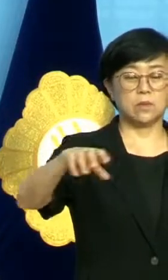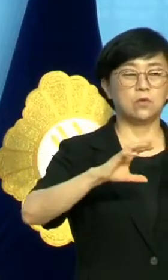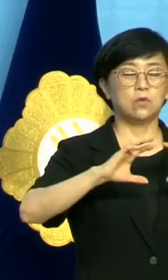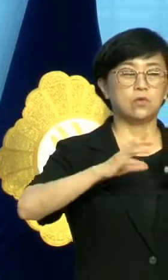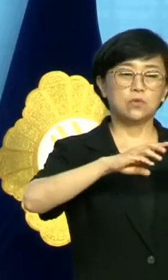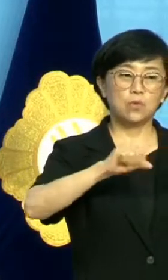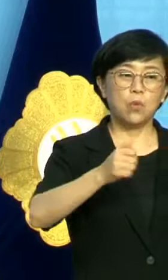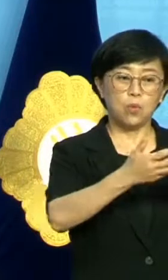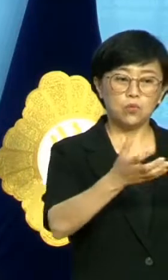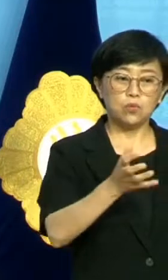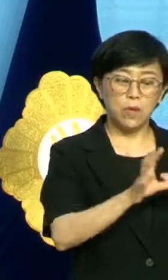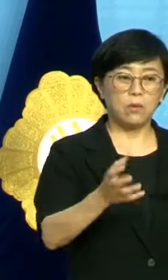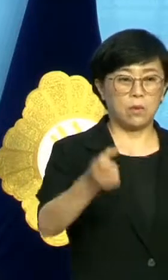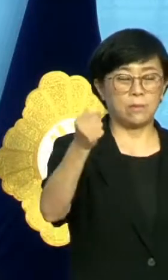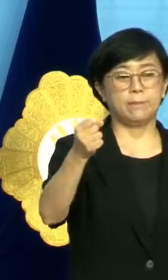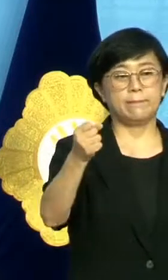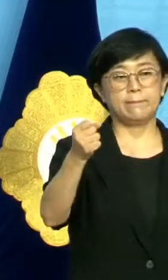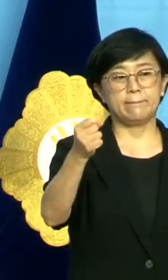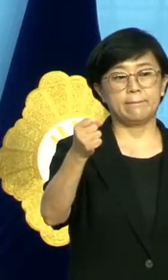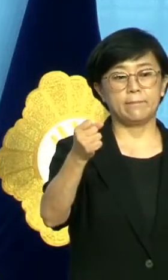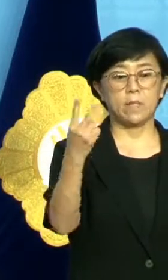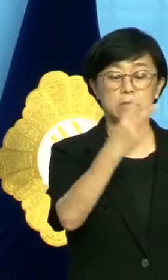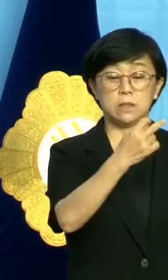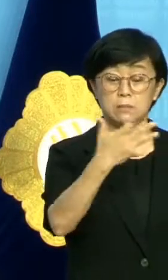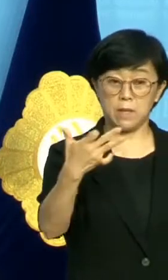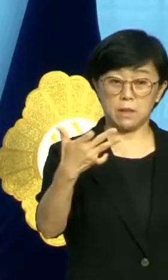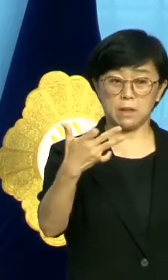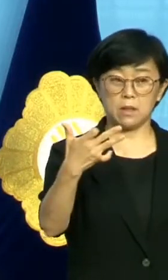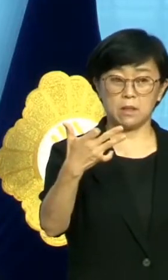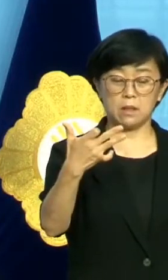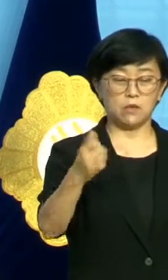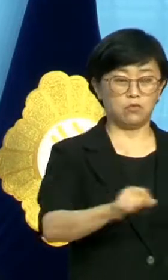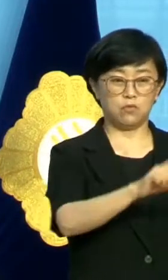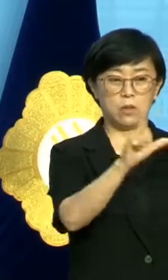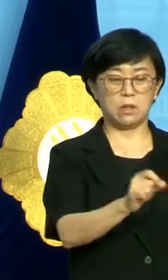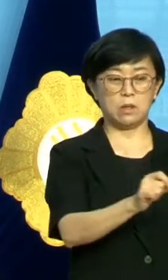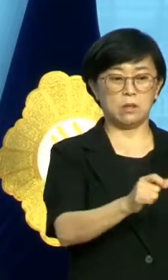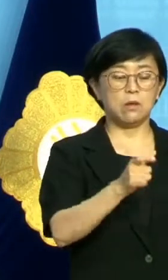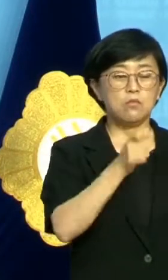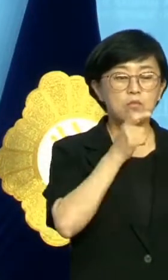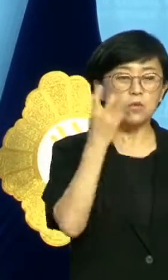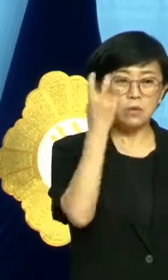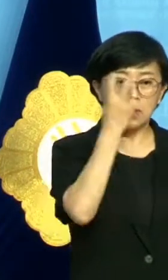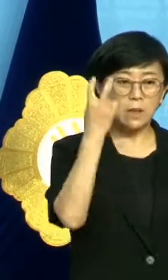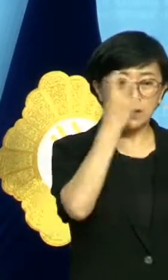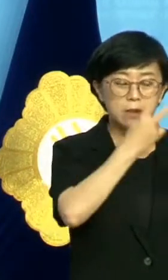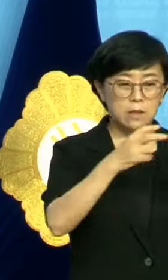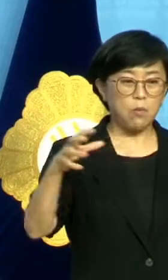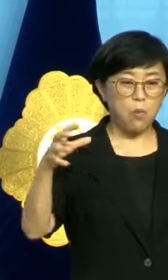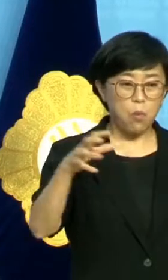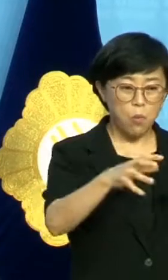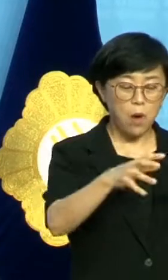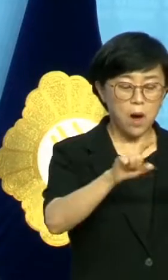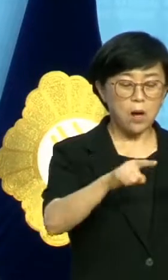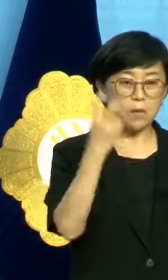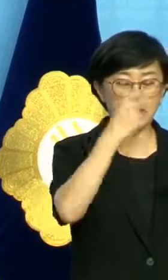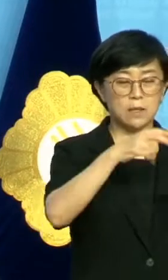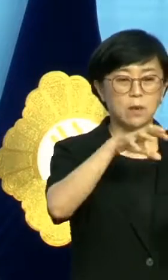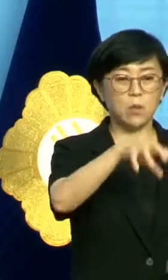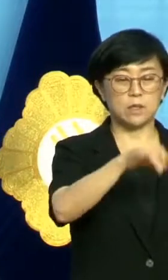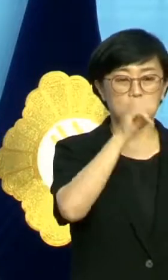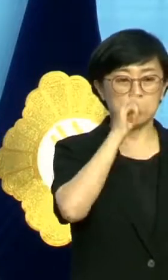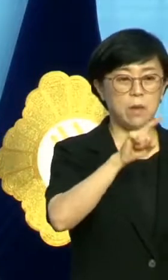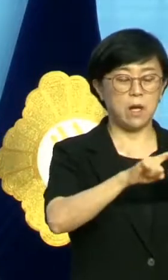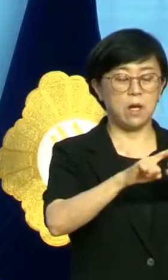소관 입니다 2018년 6월 물관리 일어나 가 추진 되었지만 하천 관리 업무는